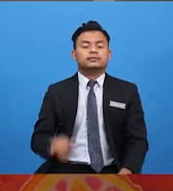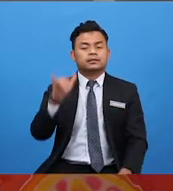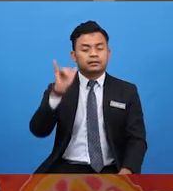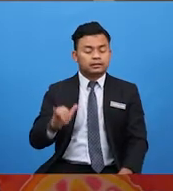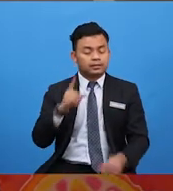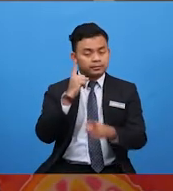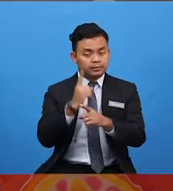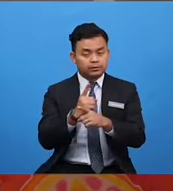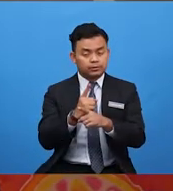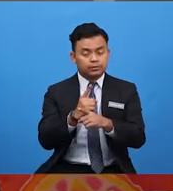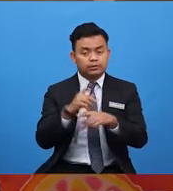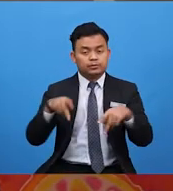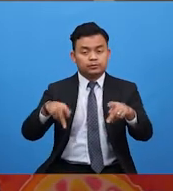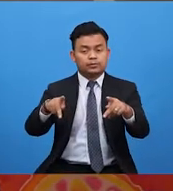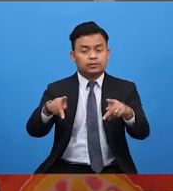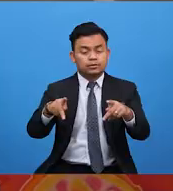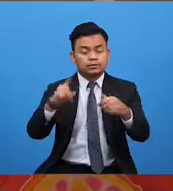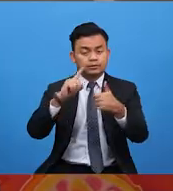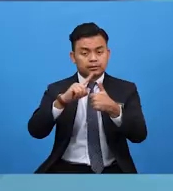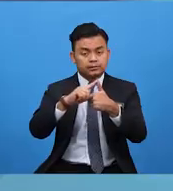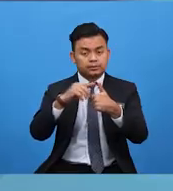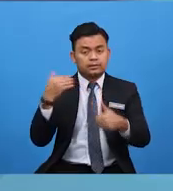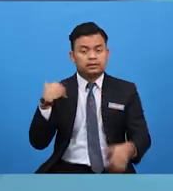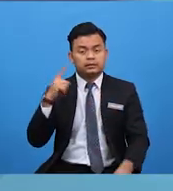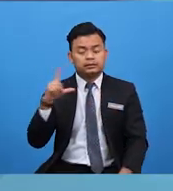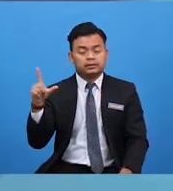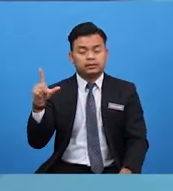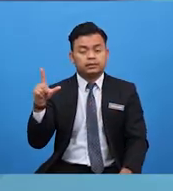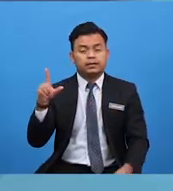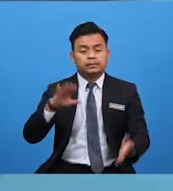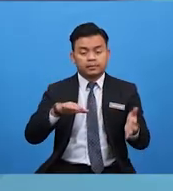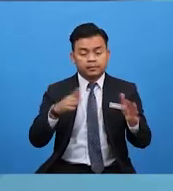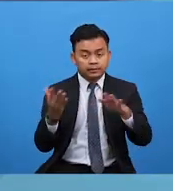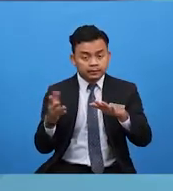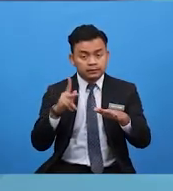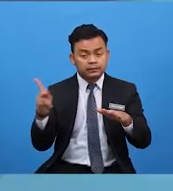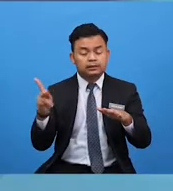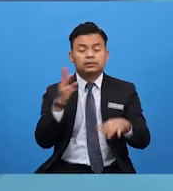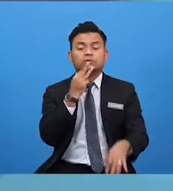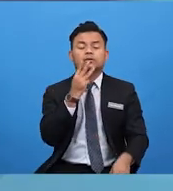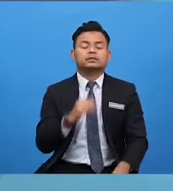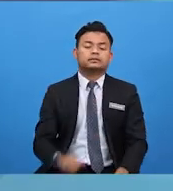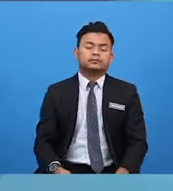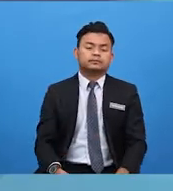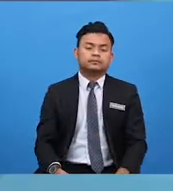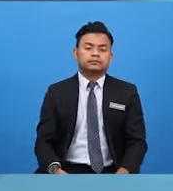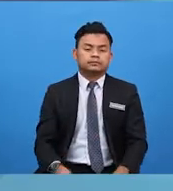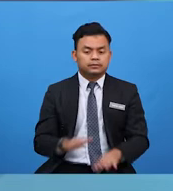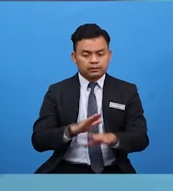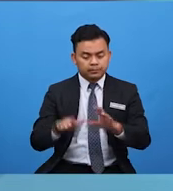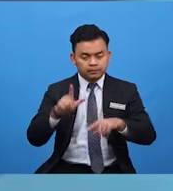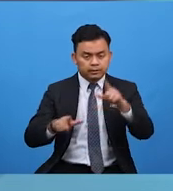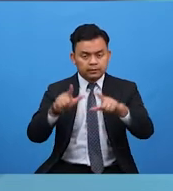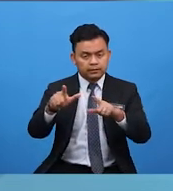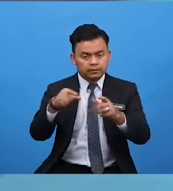betul. Proses pertama yang perlu dilaksanakan ialah proses mematikan warna. Tanpa langkah ini,